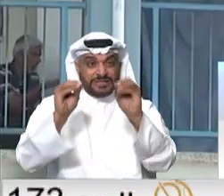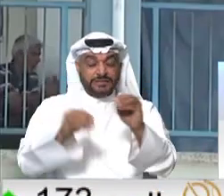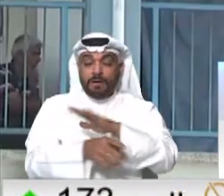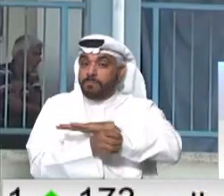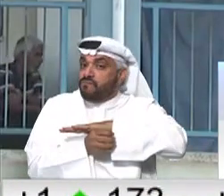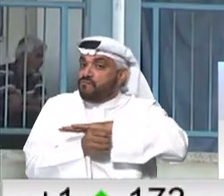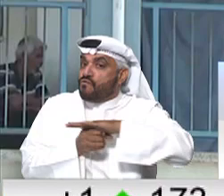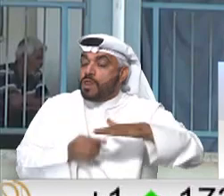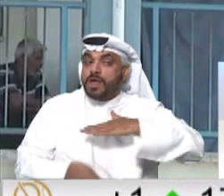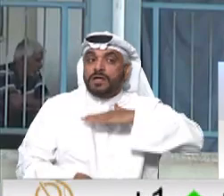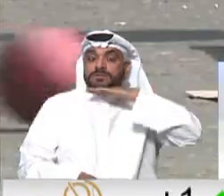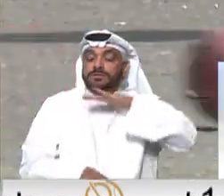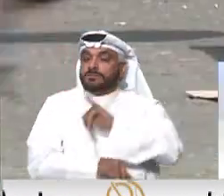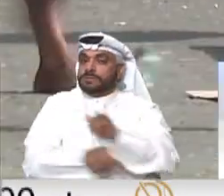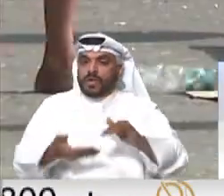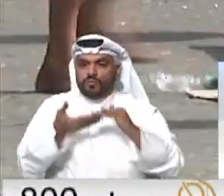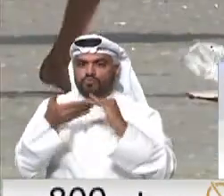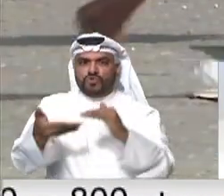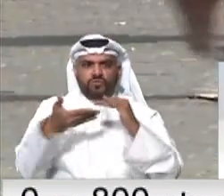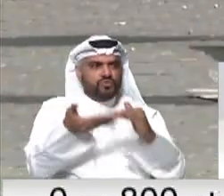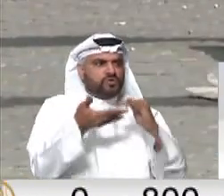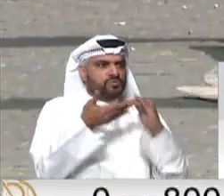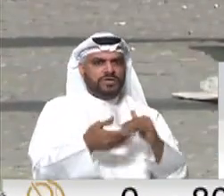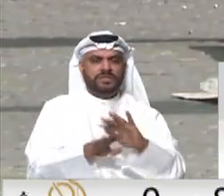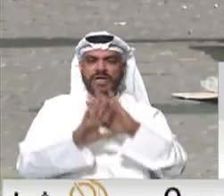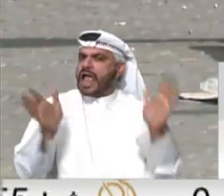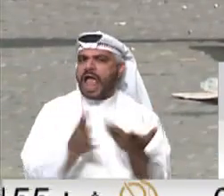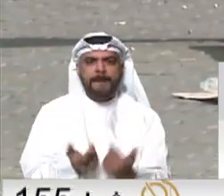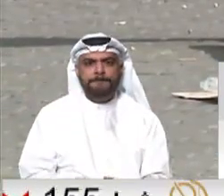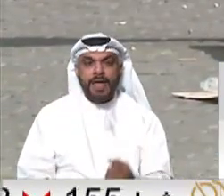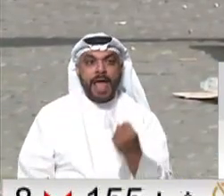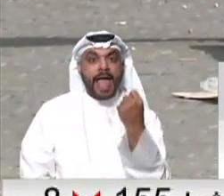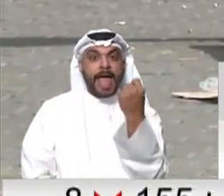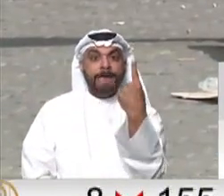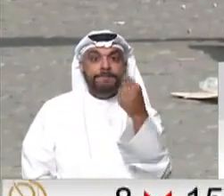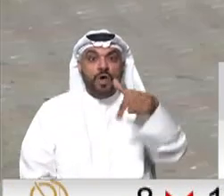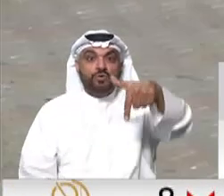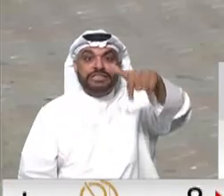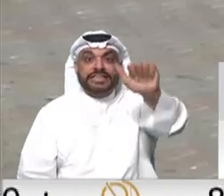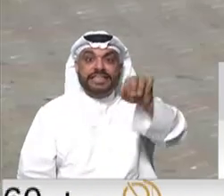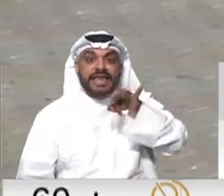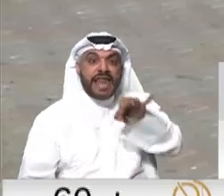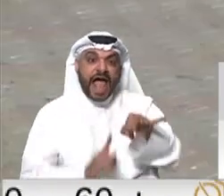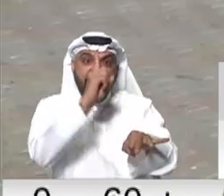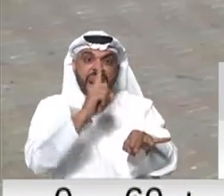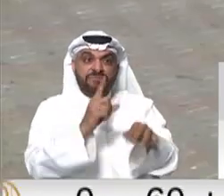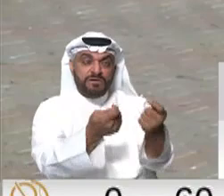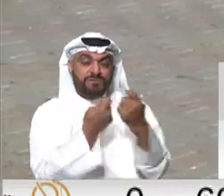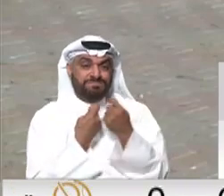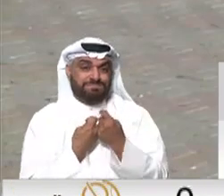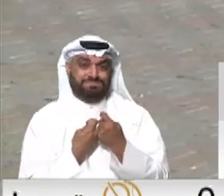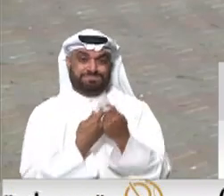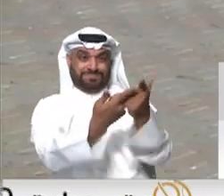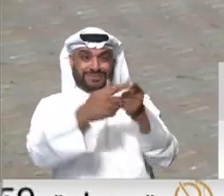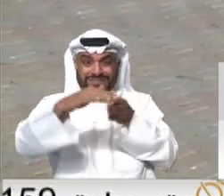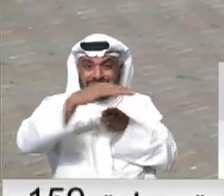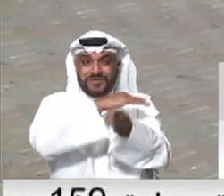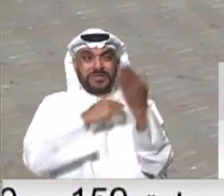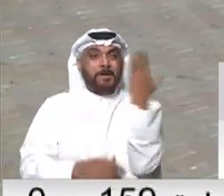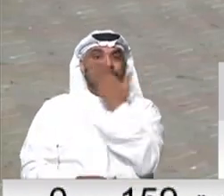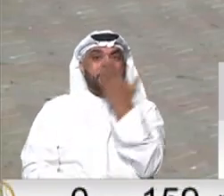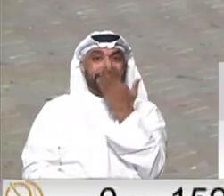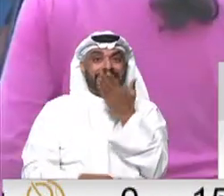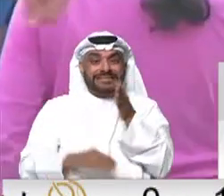قدرتها على خدمة نحو 160 ألف نازح في قطاع غزة لجأوا إلى مدارسها